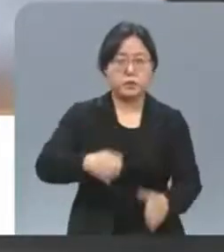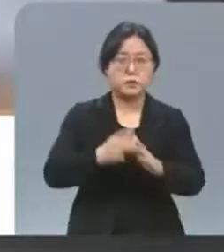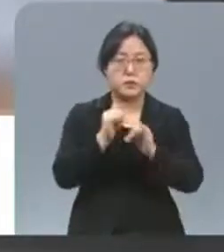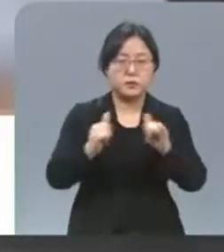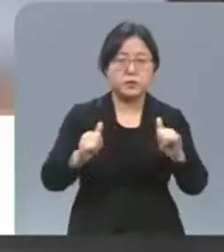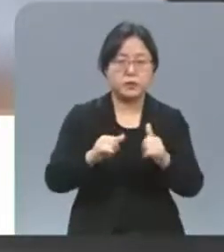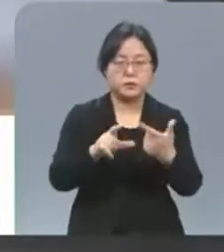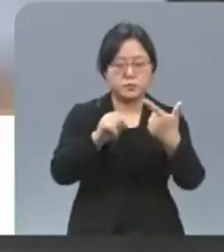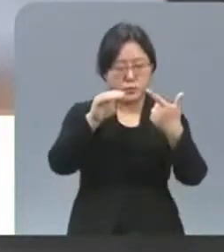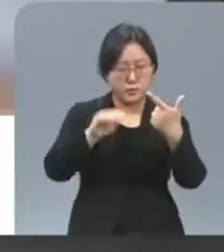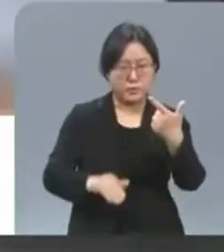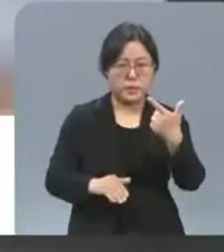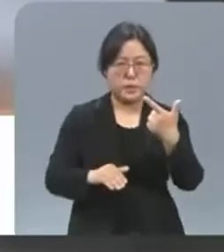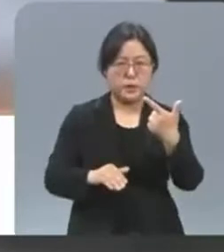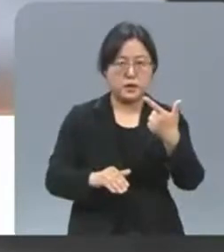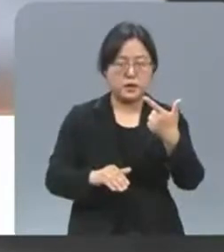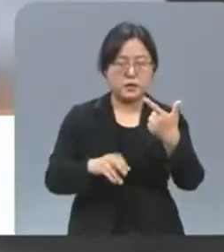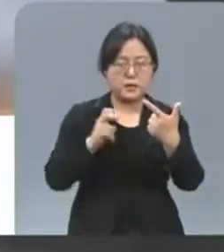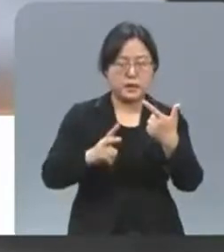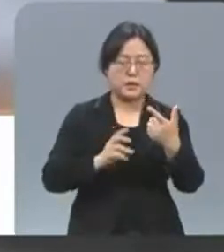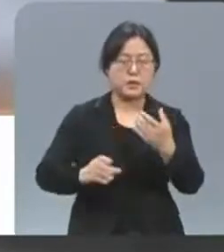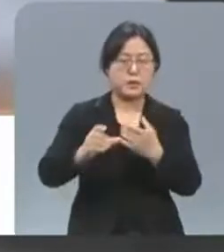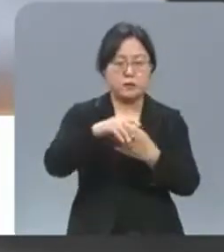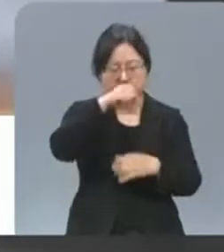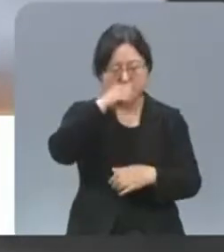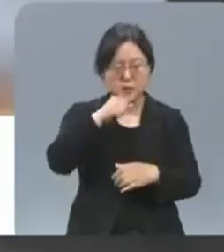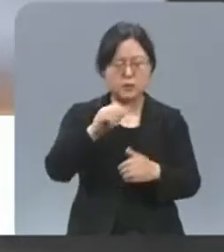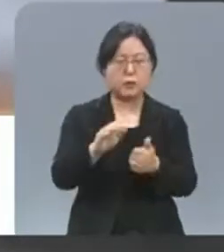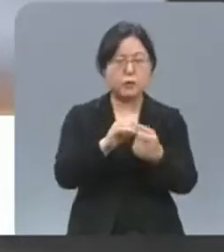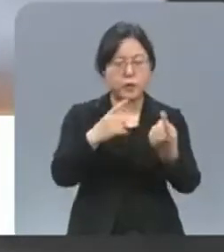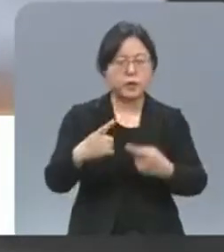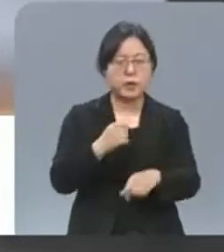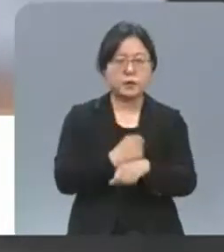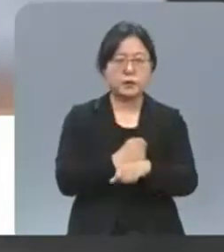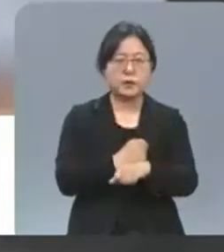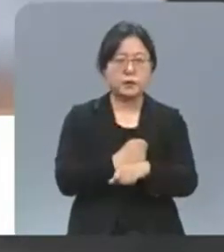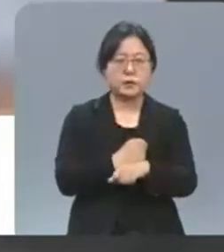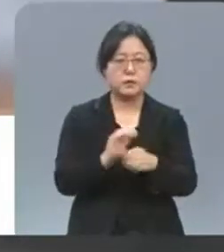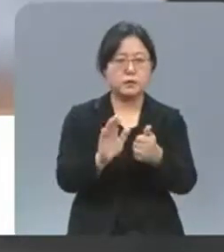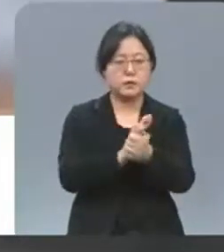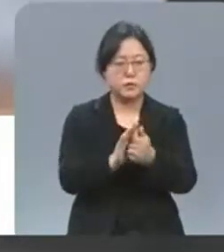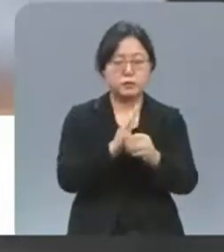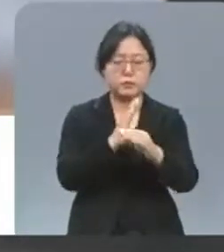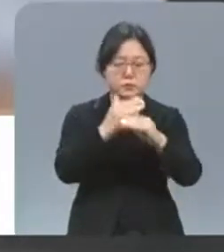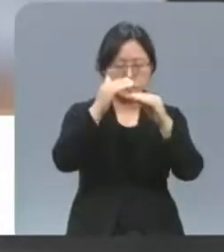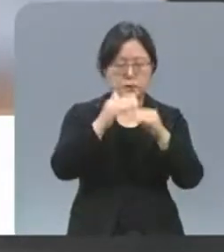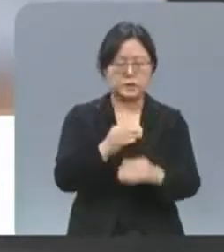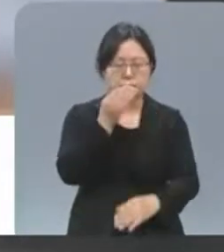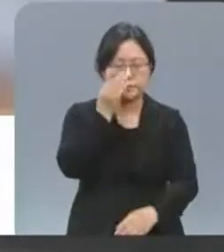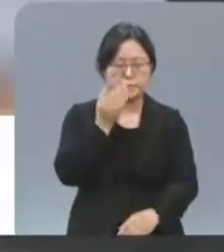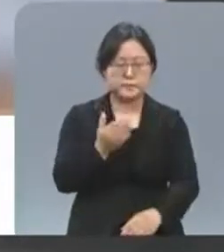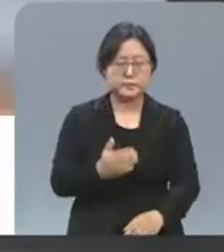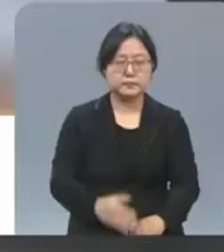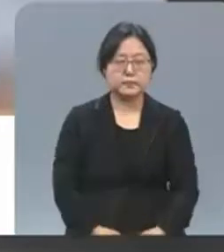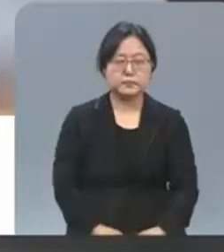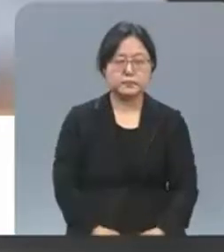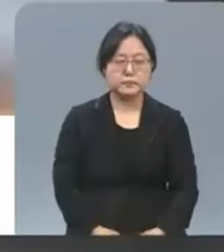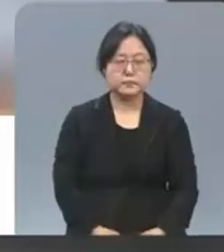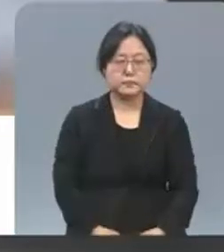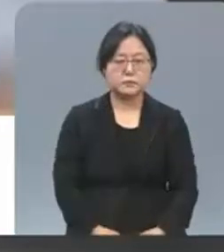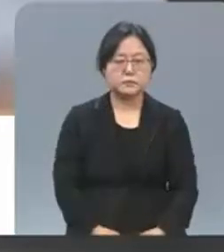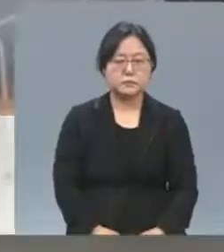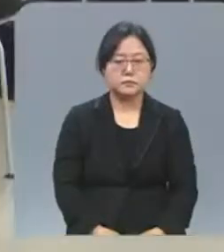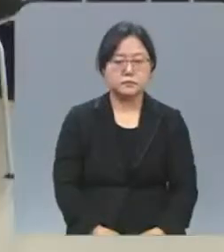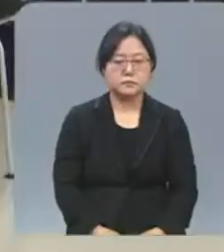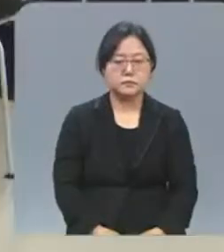일단 하반기 추경을 통해서 특별 할인을 재개하겠다면서 민심을 달래고 있습니다. 김혜정 기자의 보도입니다.